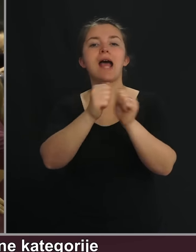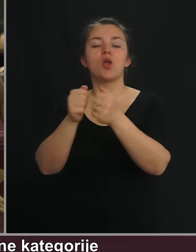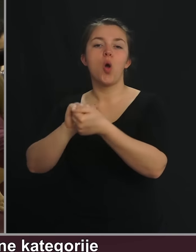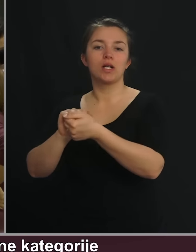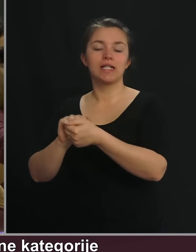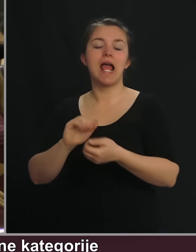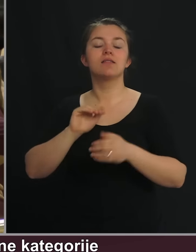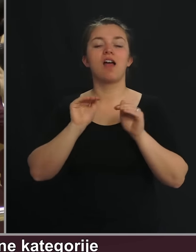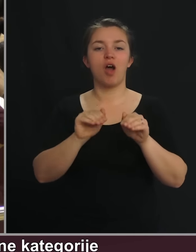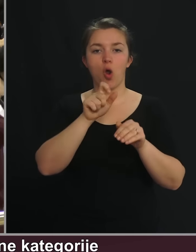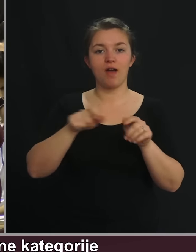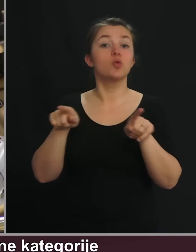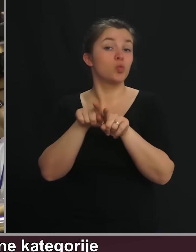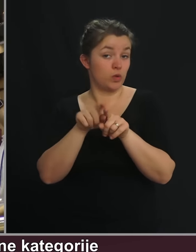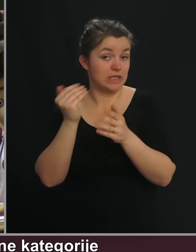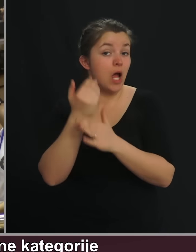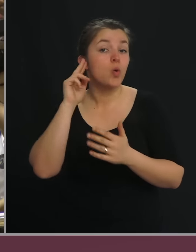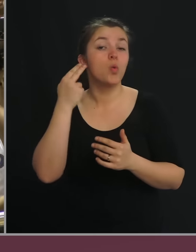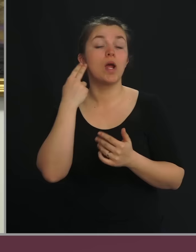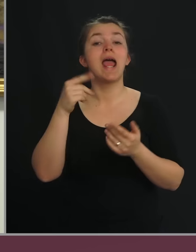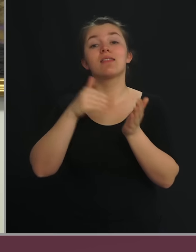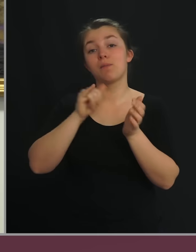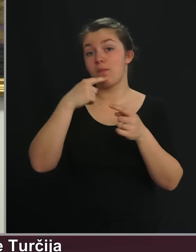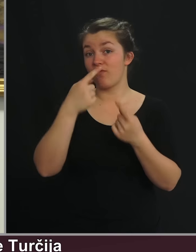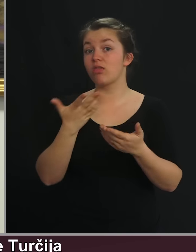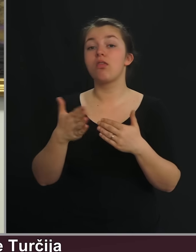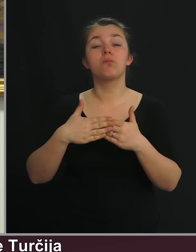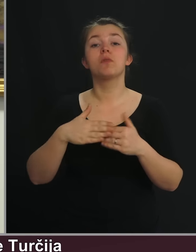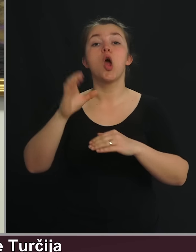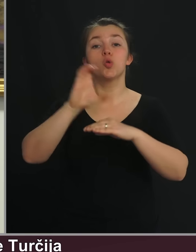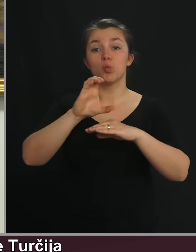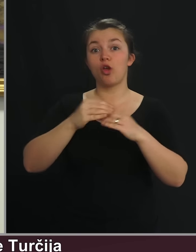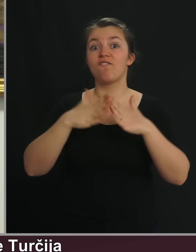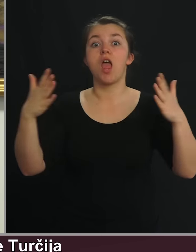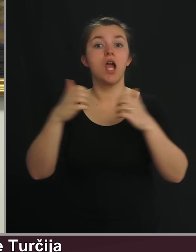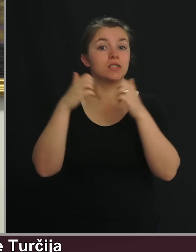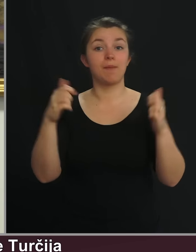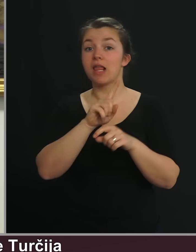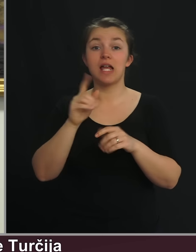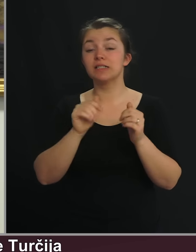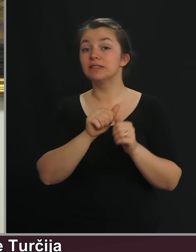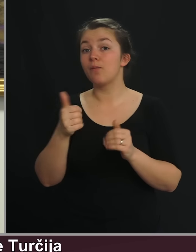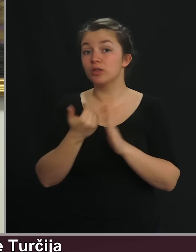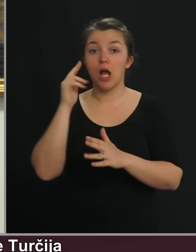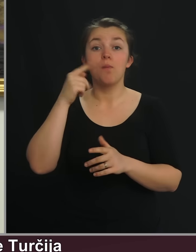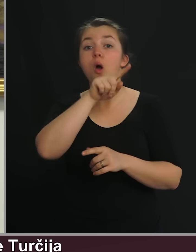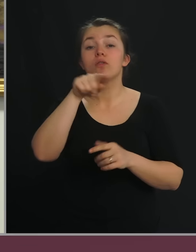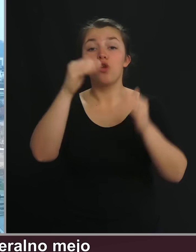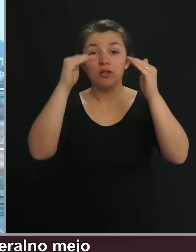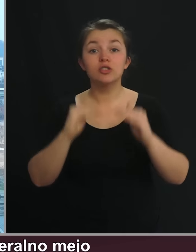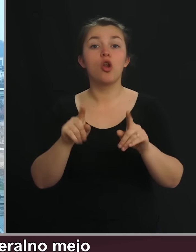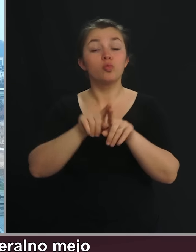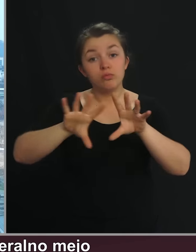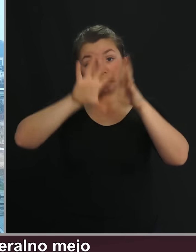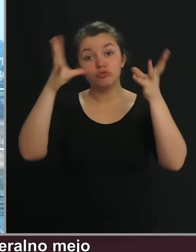kategorije zavarovancev, seveda tudi za gluhe. Treba pa povedati, da je Turčija velika izjema ne samo za gluhe,